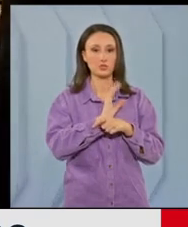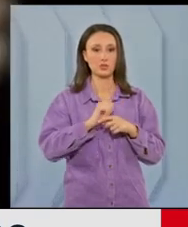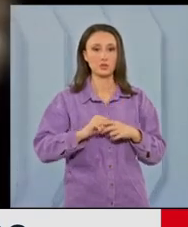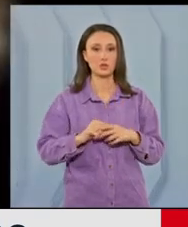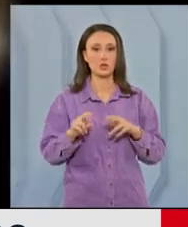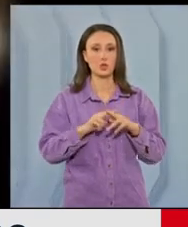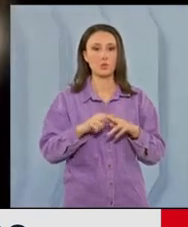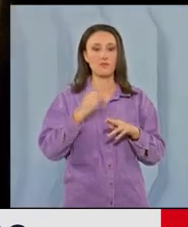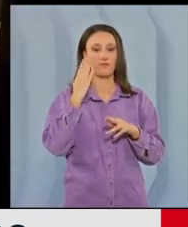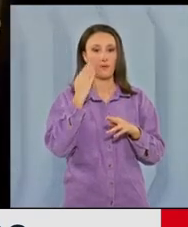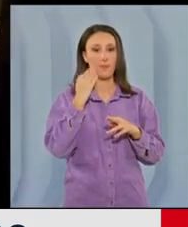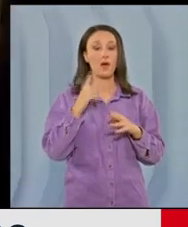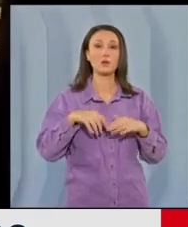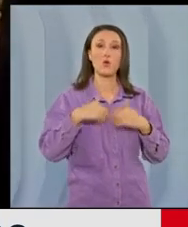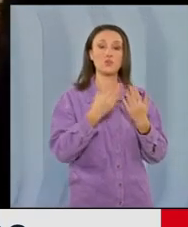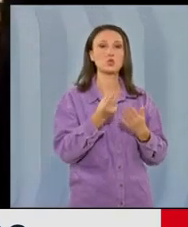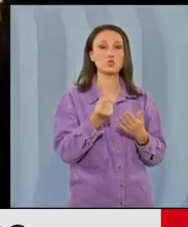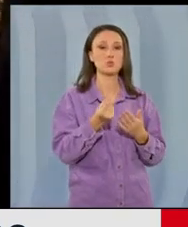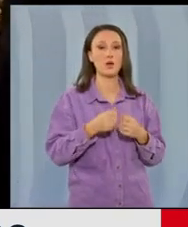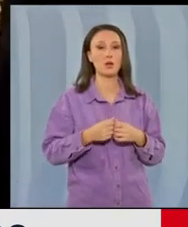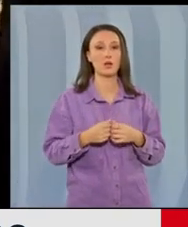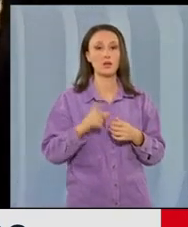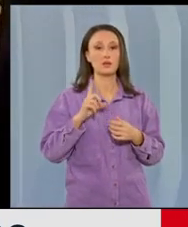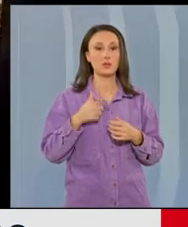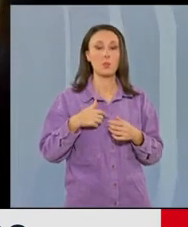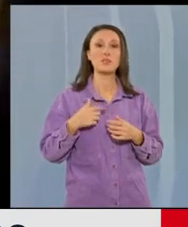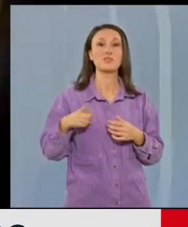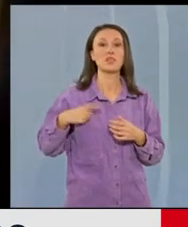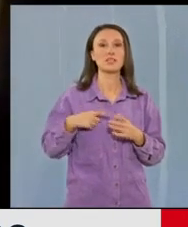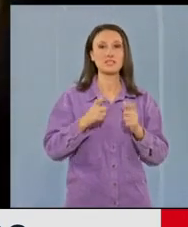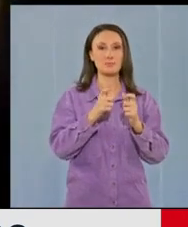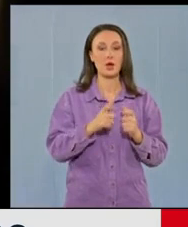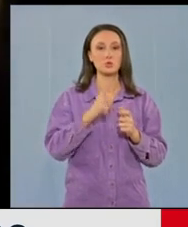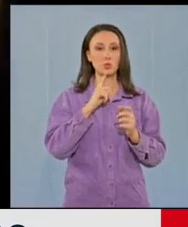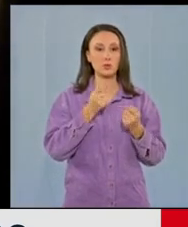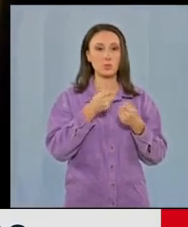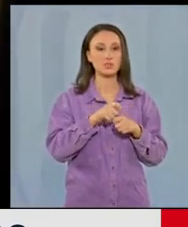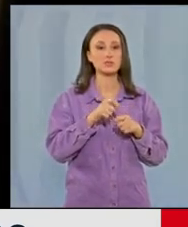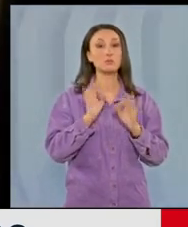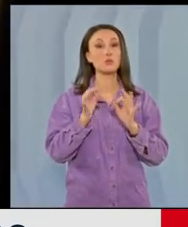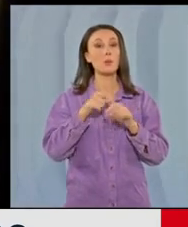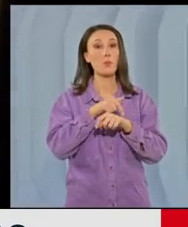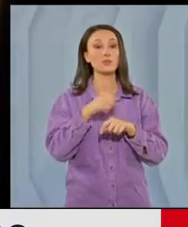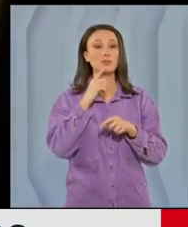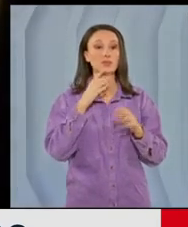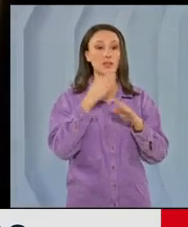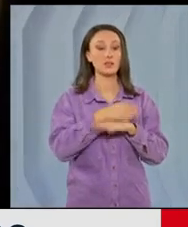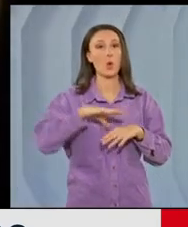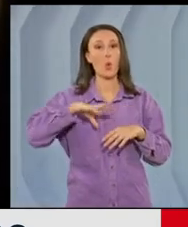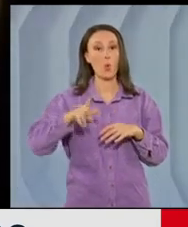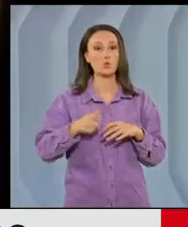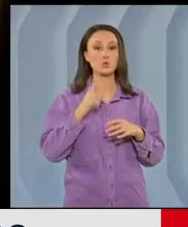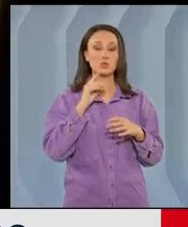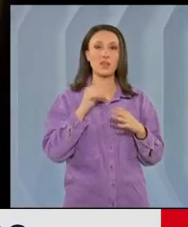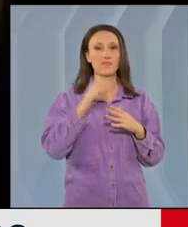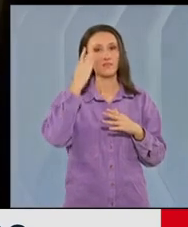supraveghere se vede cum angajata pune la vedere suma de bani care ar fi trebuit să se afle în spațiul de depozitare special, moment în care intră în scenă hoțul. Ca să